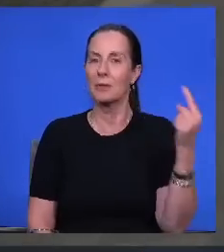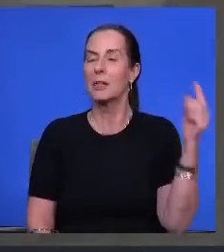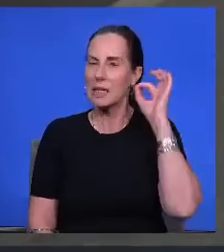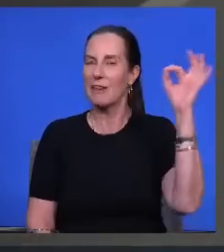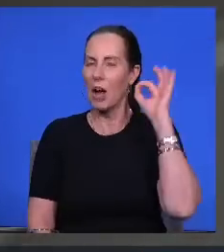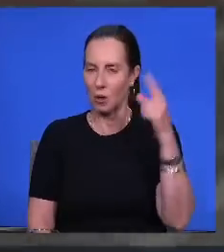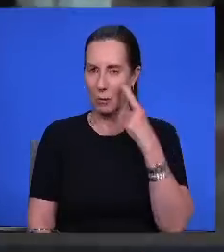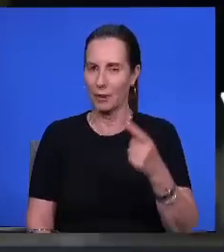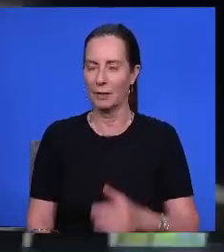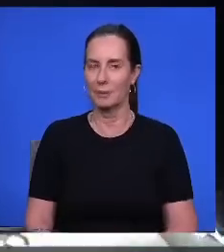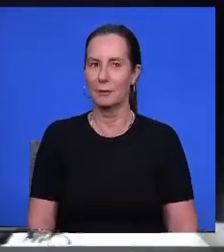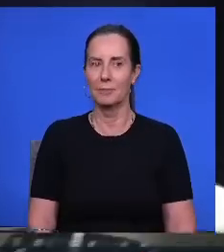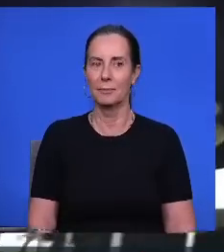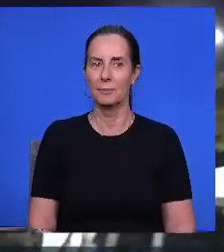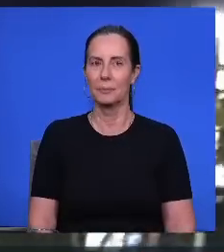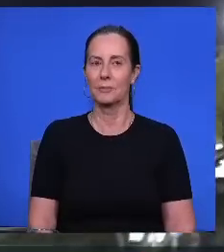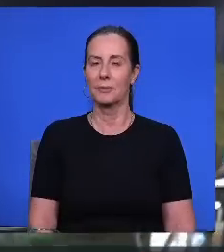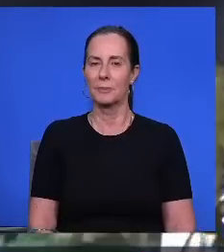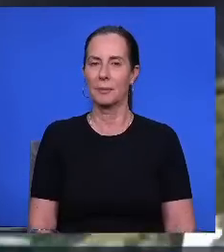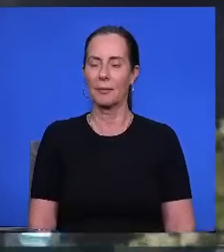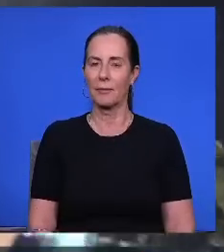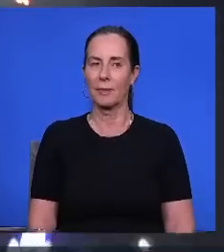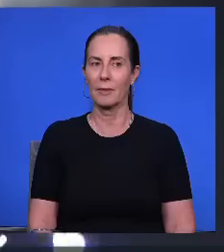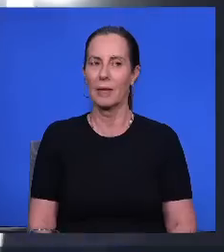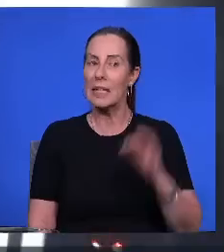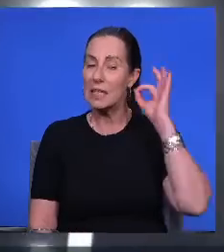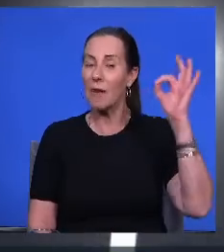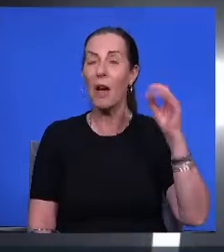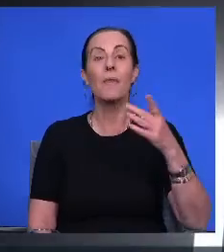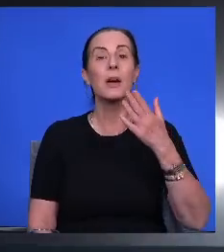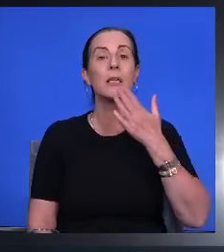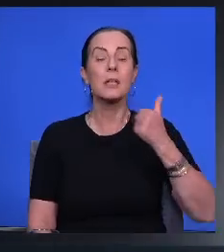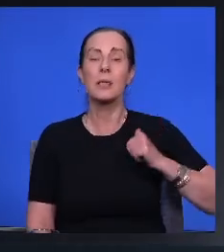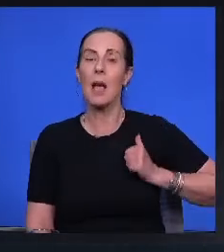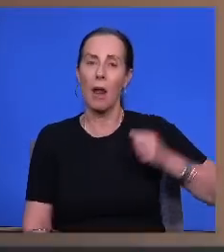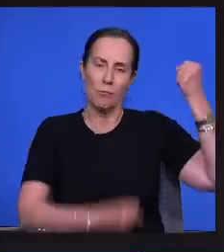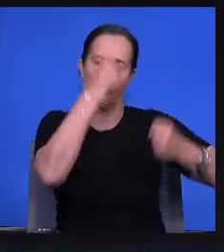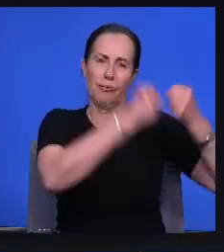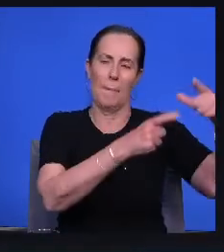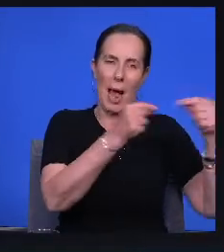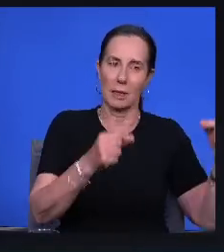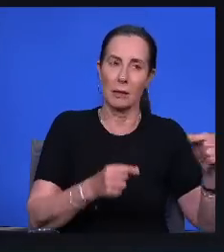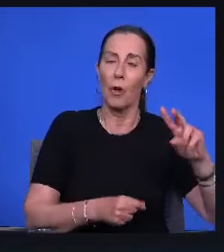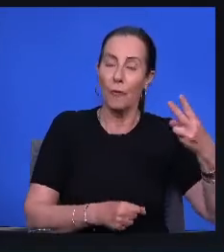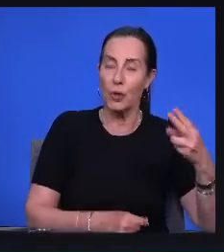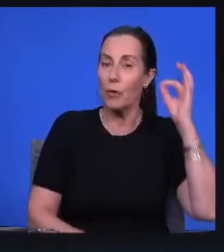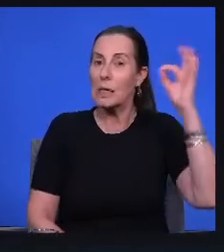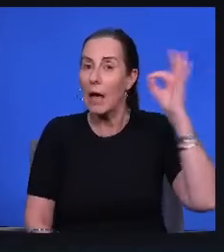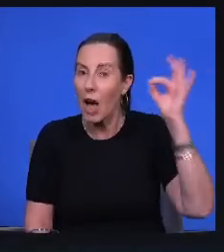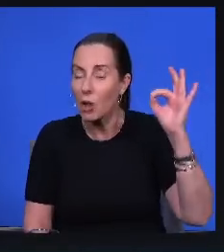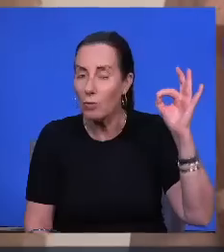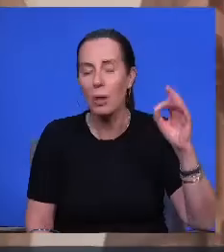הנה, צבע אדום, חבר'ה. צבע אדום, ואז הפגזה של חיל האוויר. ואז שוב צבע אדום, ושוב אז